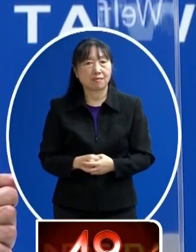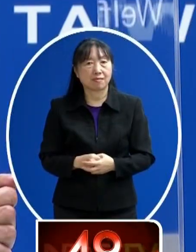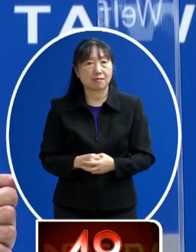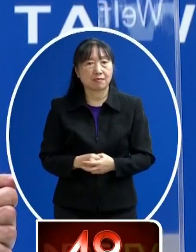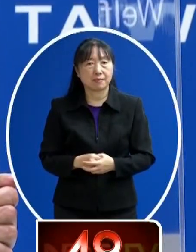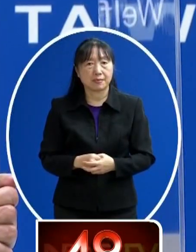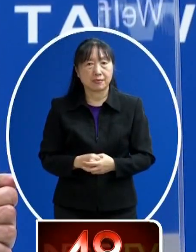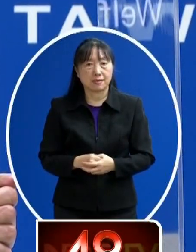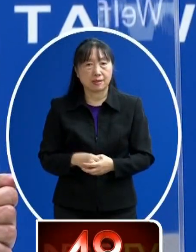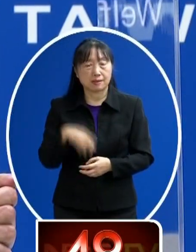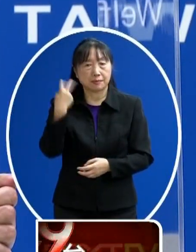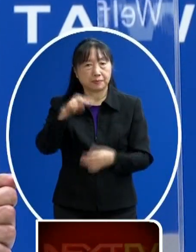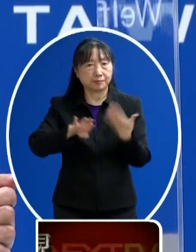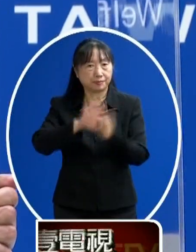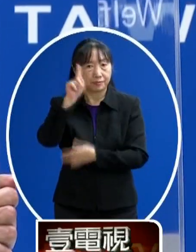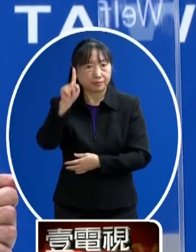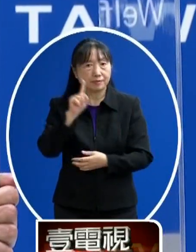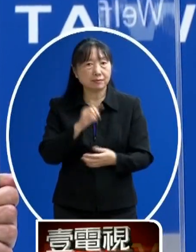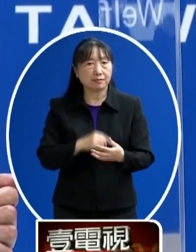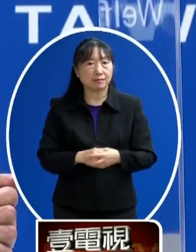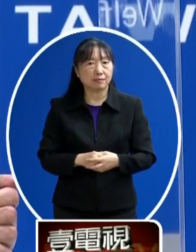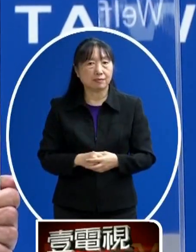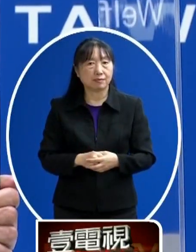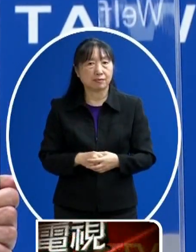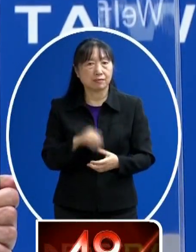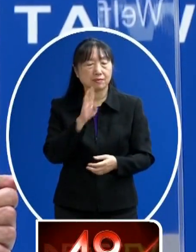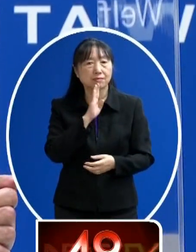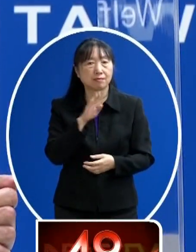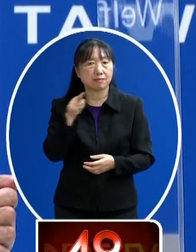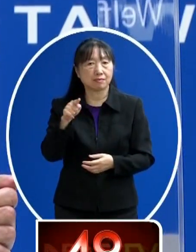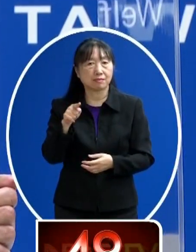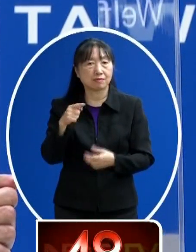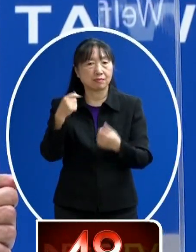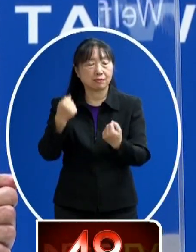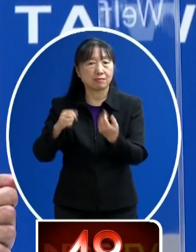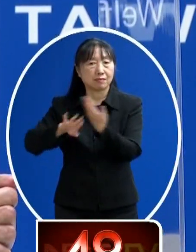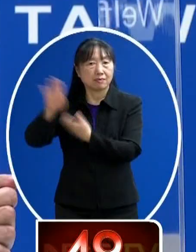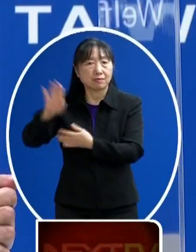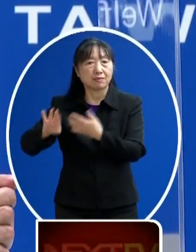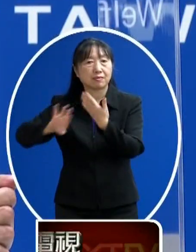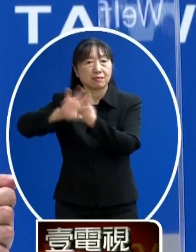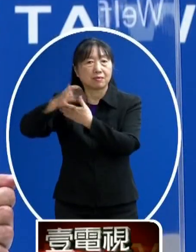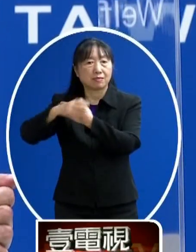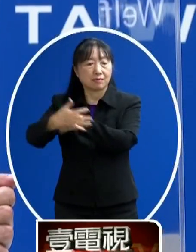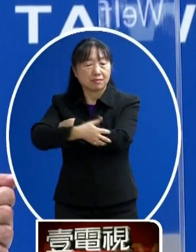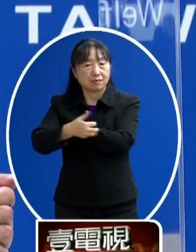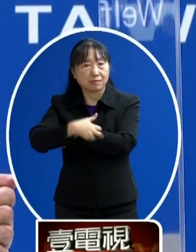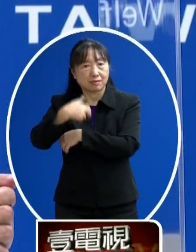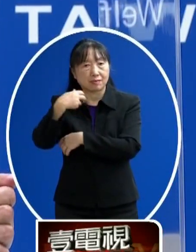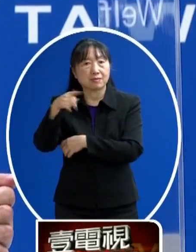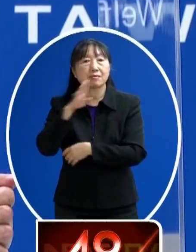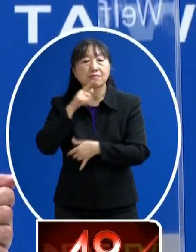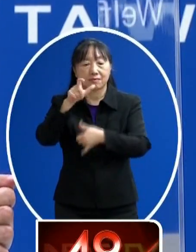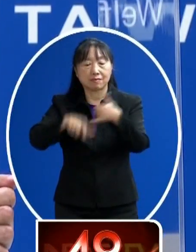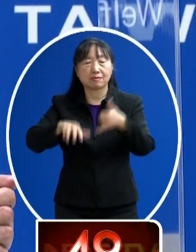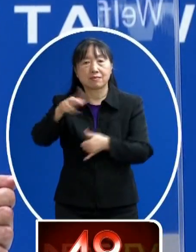那另外还有一位是在9B 的外籍看护，他是